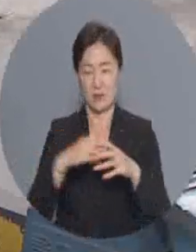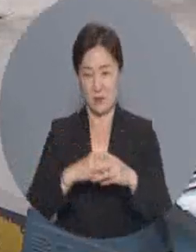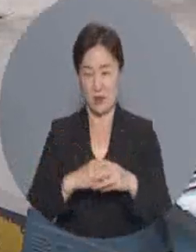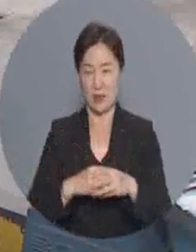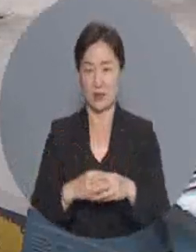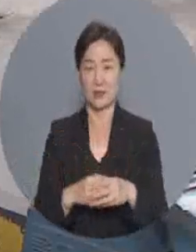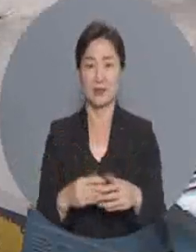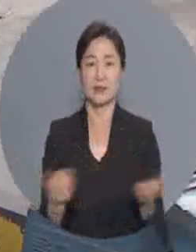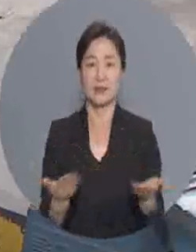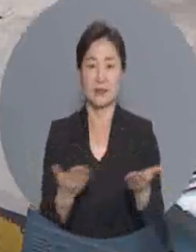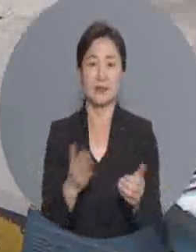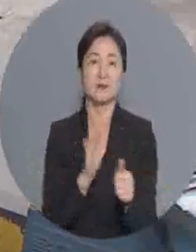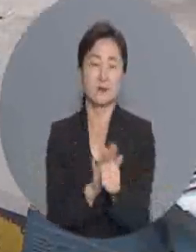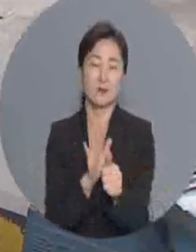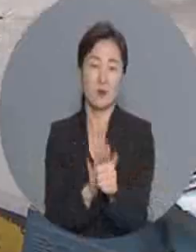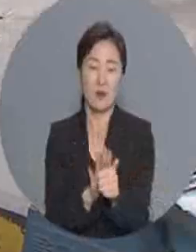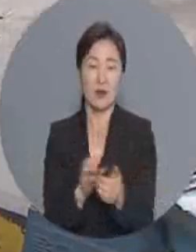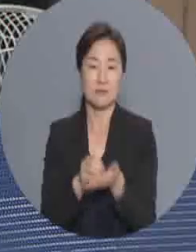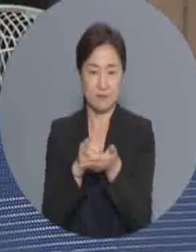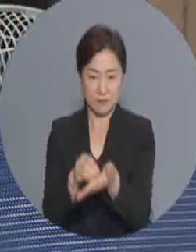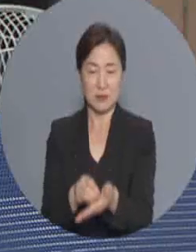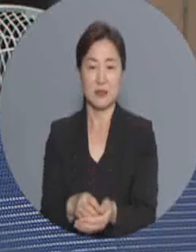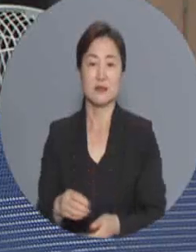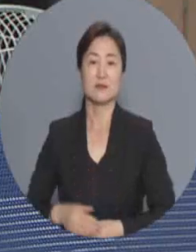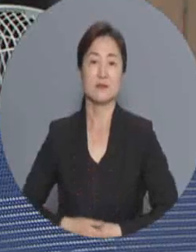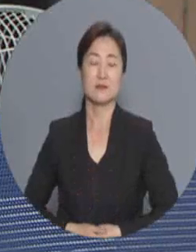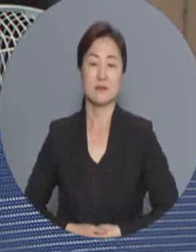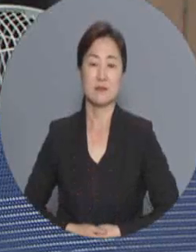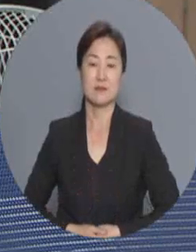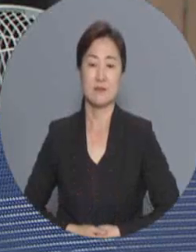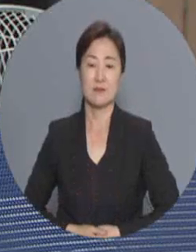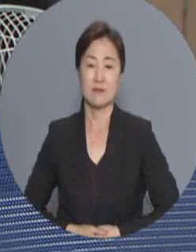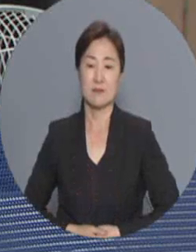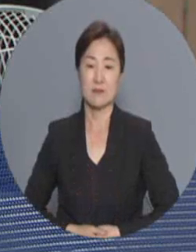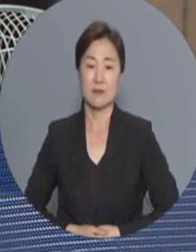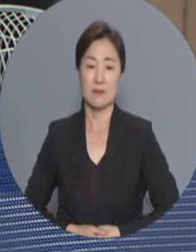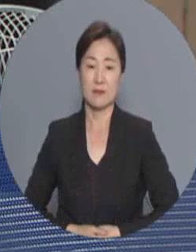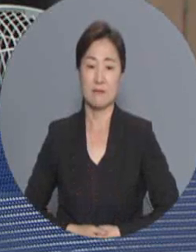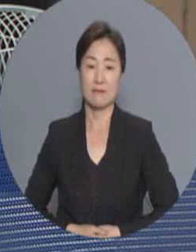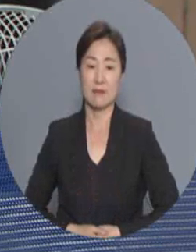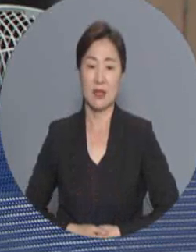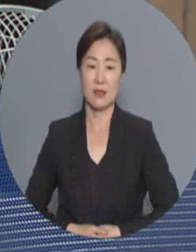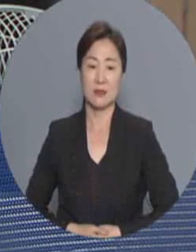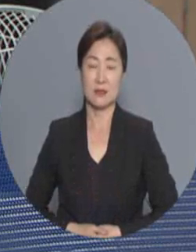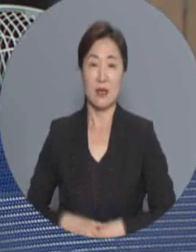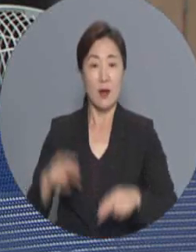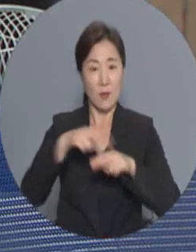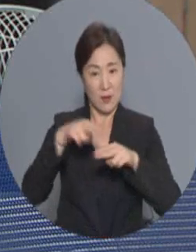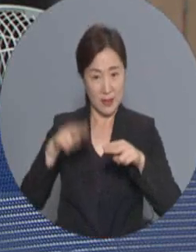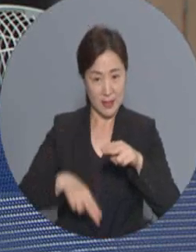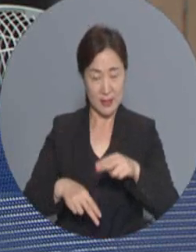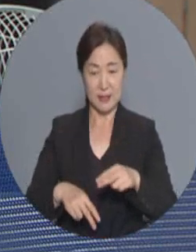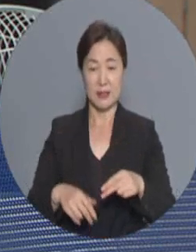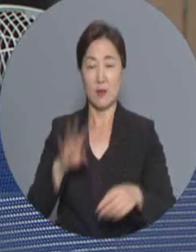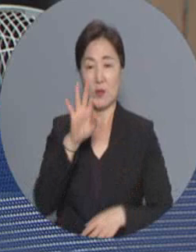취업 교육의 경쟁력을 높이고 있습니다. 저희는 이제 전현직 포스코 그룹사